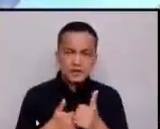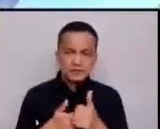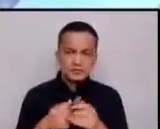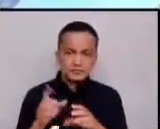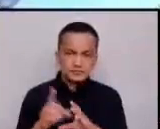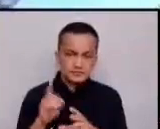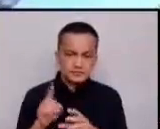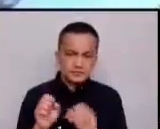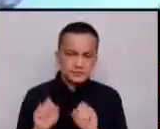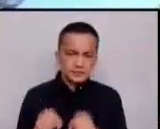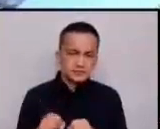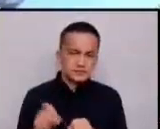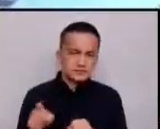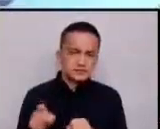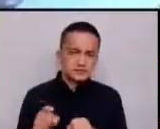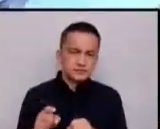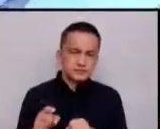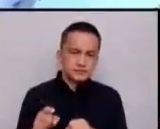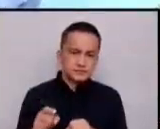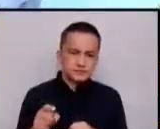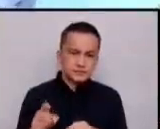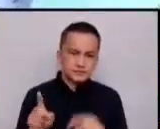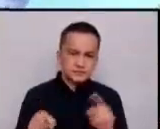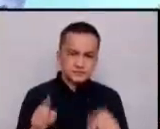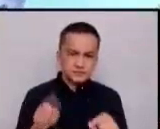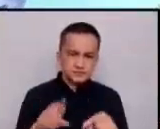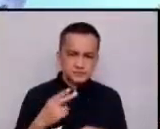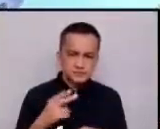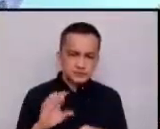kayang mag-distinguish ni Chico ng mga laruan niya?